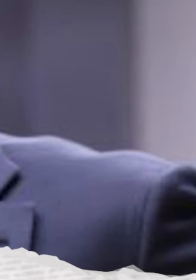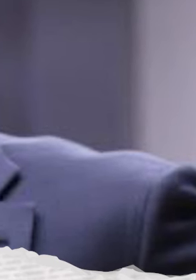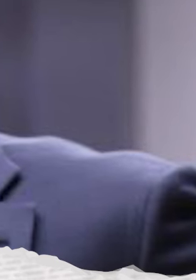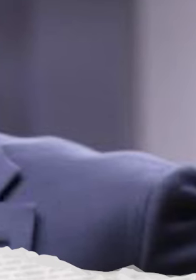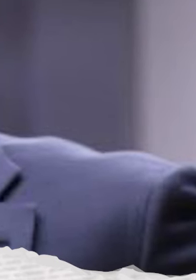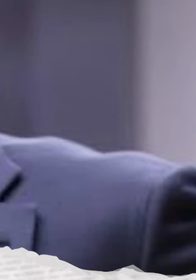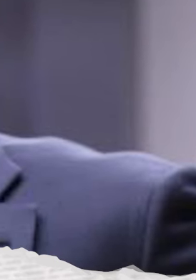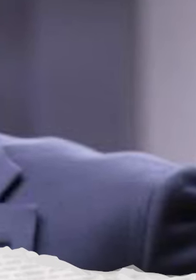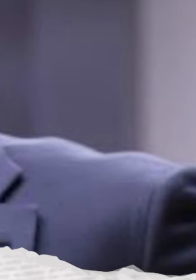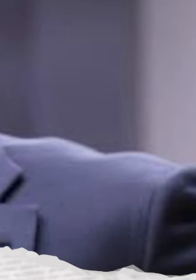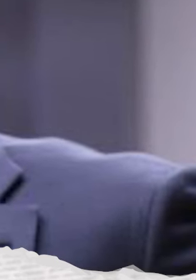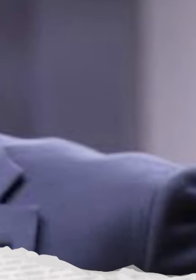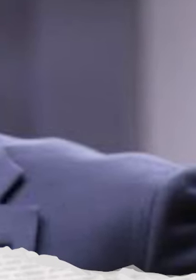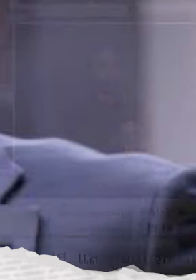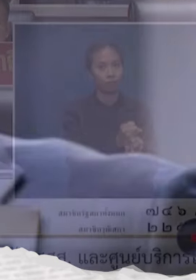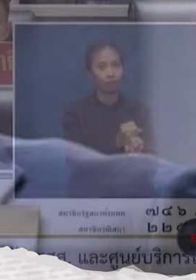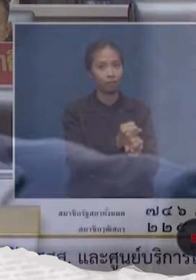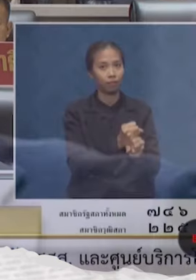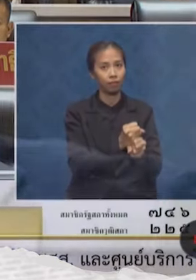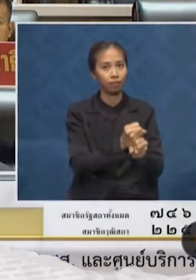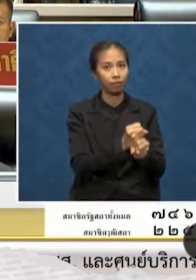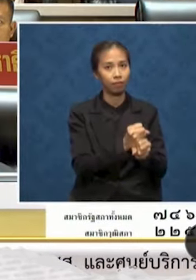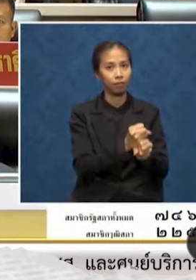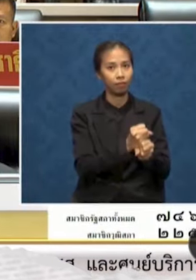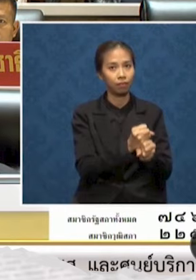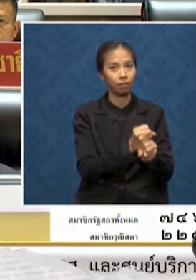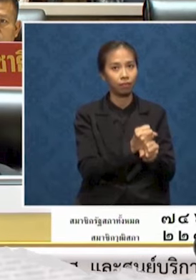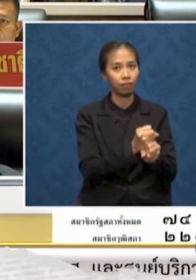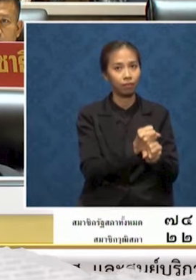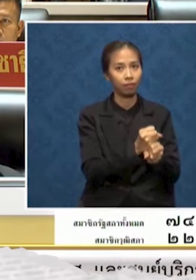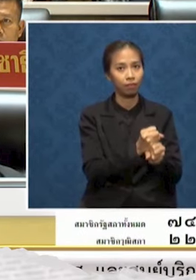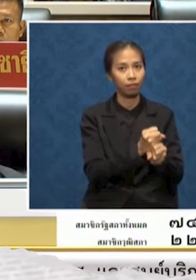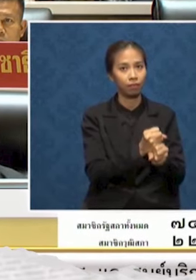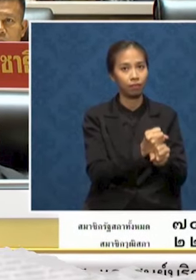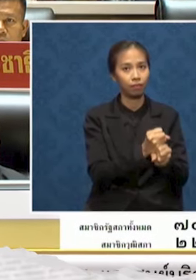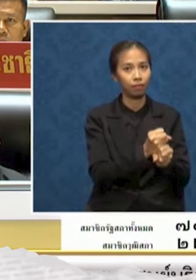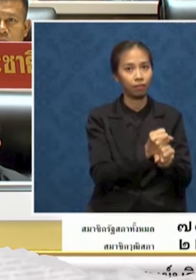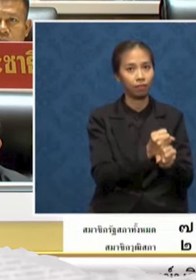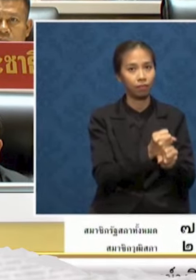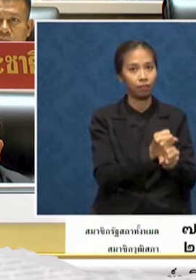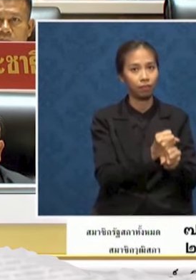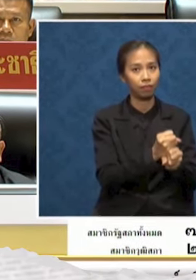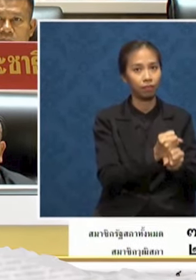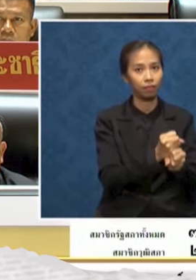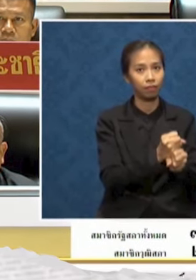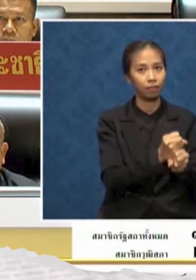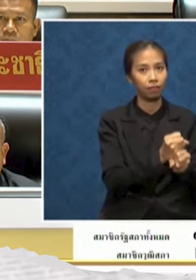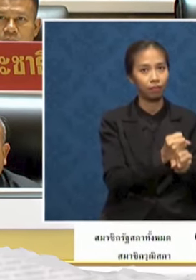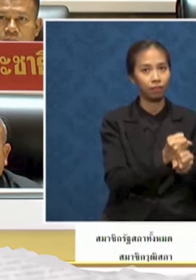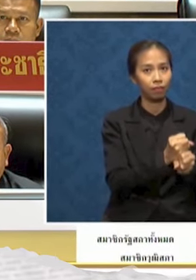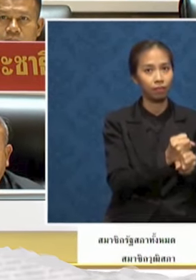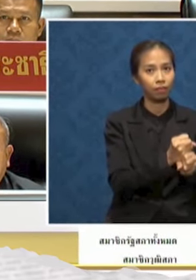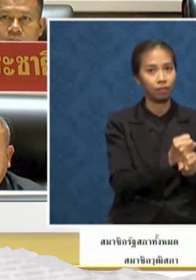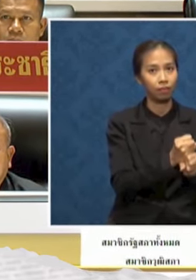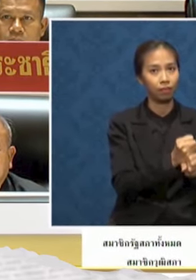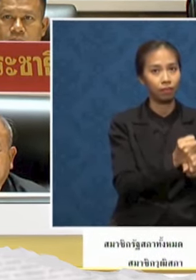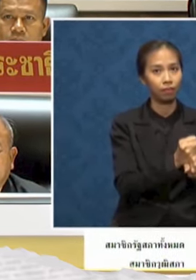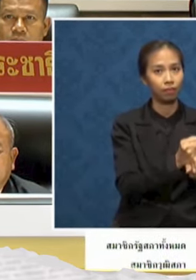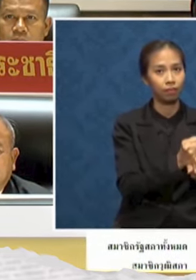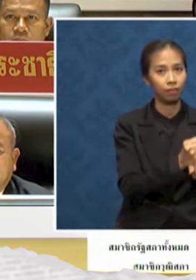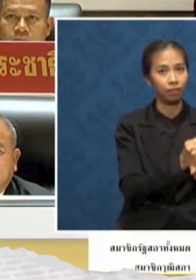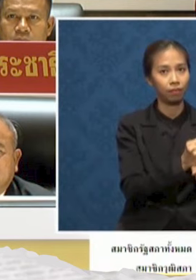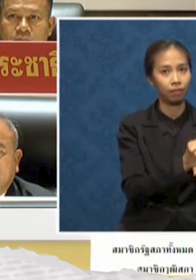ที่เพราะฉะนั้นพิธาจึงไม่ได้เป็นอะไรไอ้ที่ประกาศไปน่ะคือนายกรถแห่แล้วที่ประกาศจะเป็นนายกรัฐมนตรีนั่นค